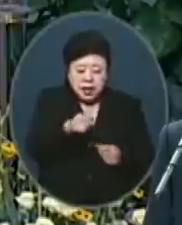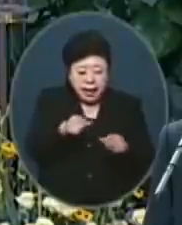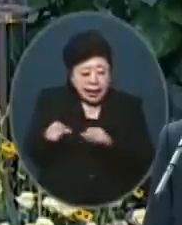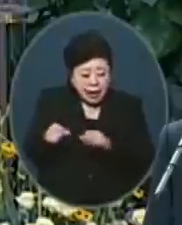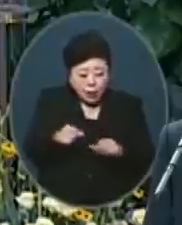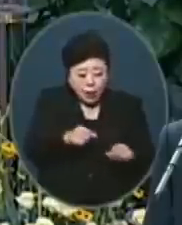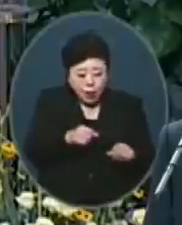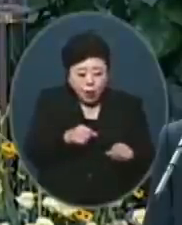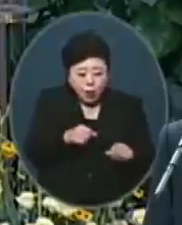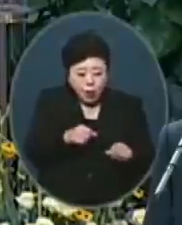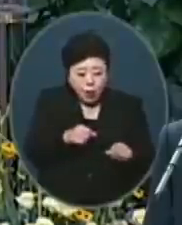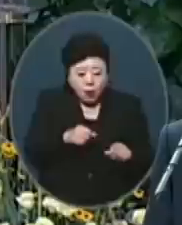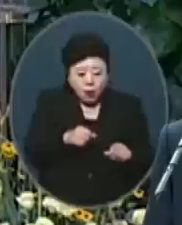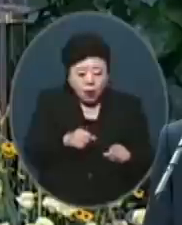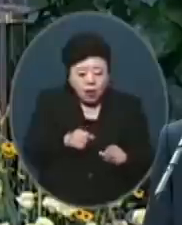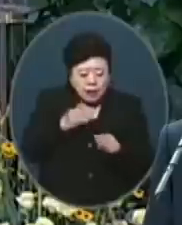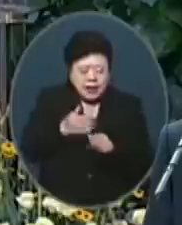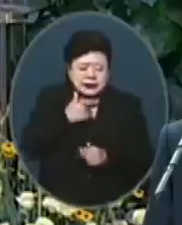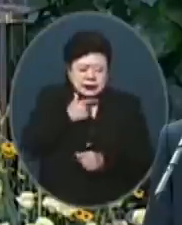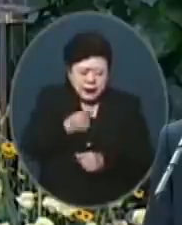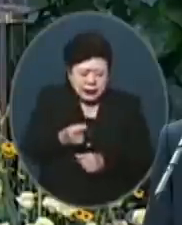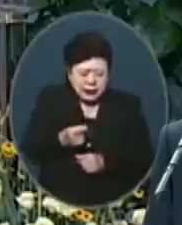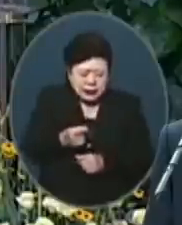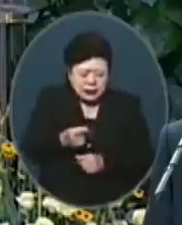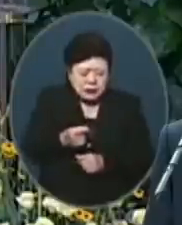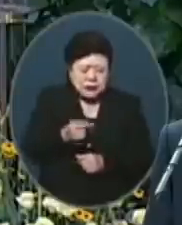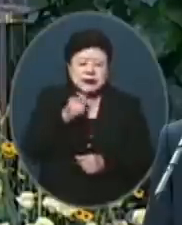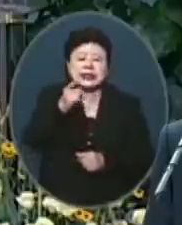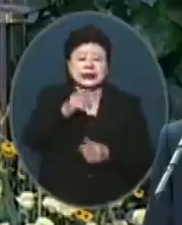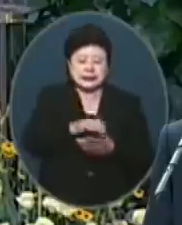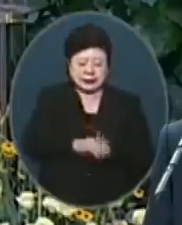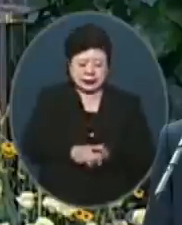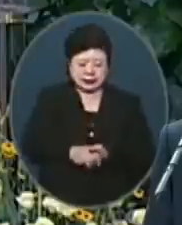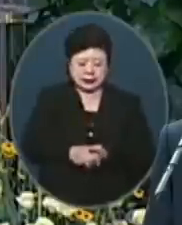행하도록 간절히 바란다는 것을 알아야 되는 것입니다.